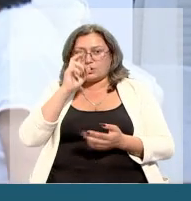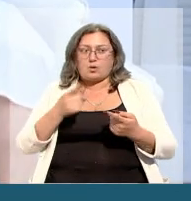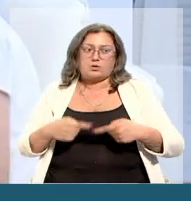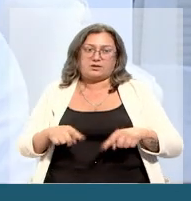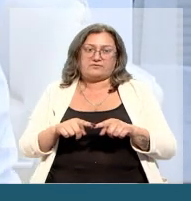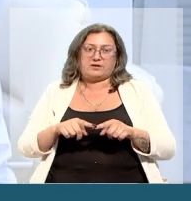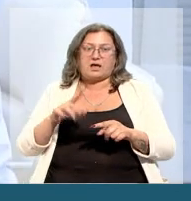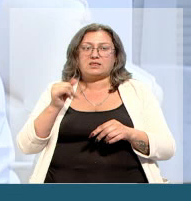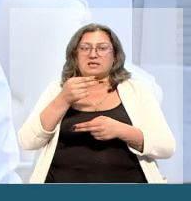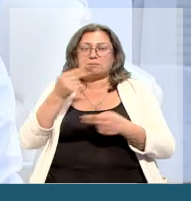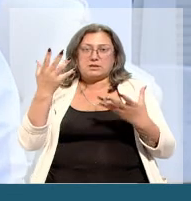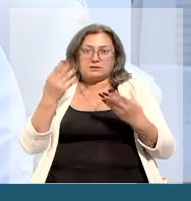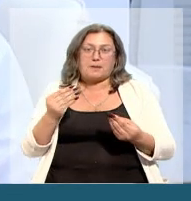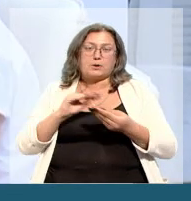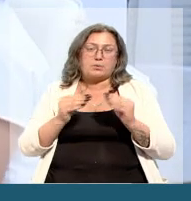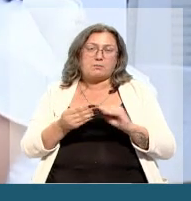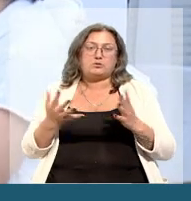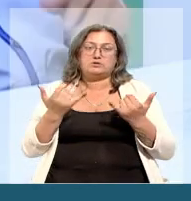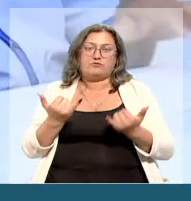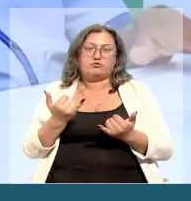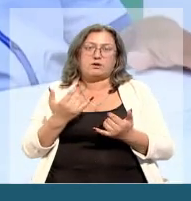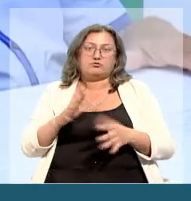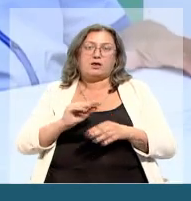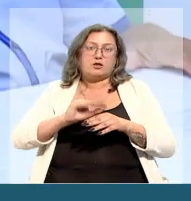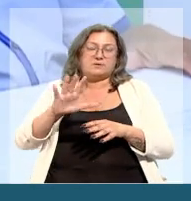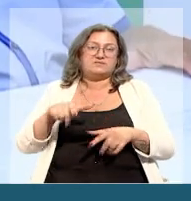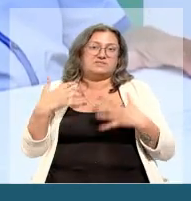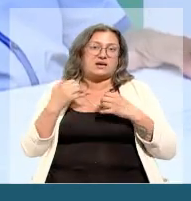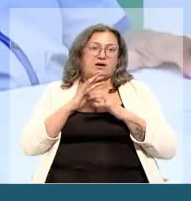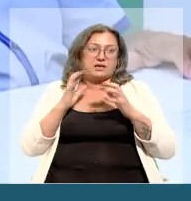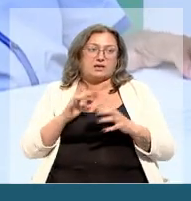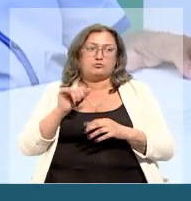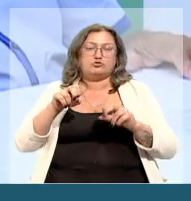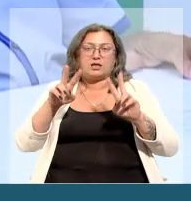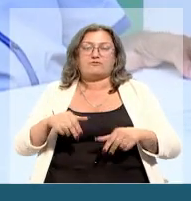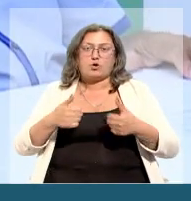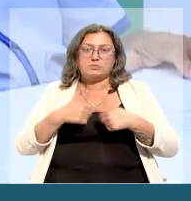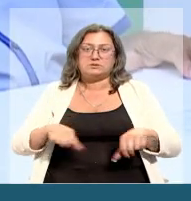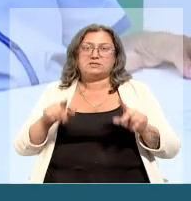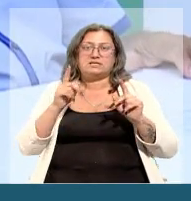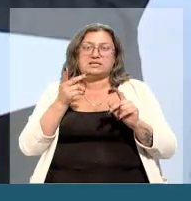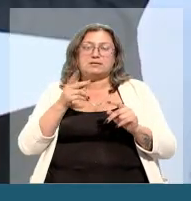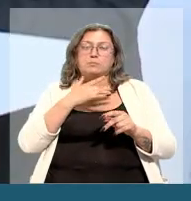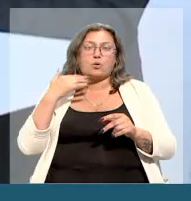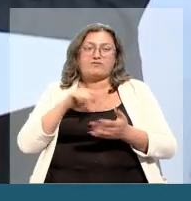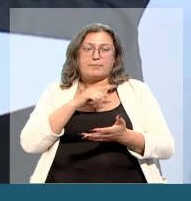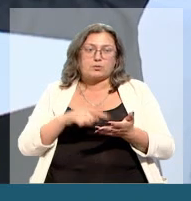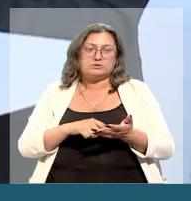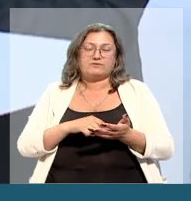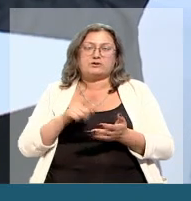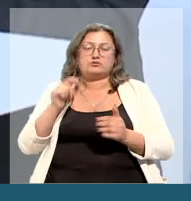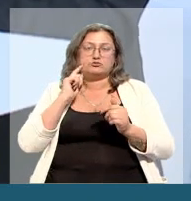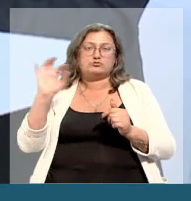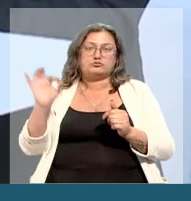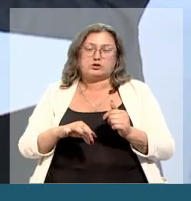государственных органов. На повестке дня проблемы, что сегодня назрели в сфере здравоохранения. У членов комиссии ряд вопросов, с которыми, как правило,